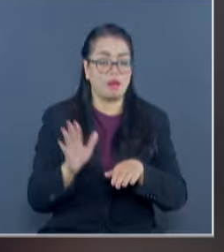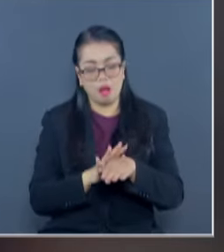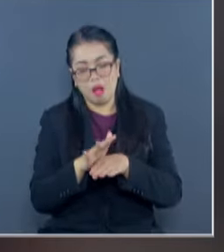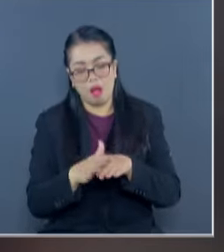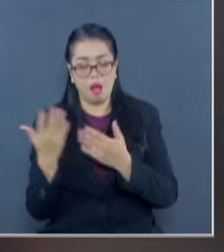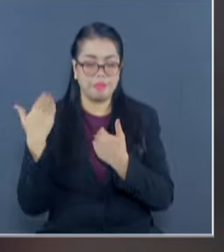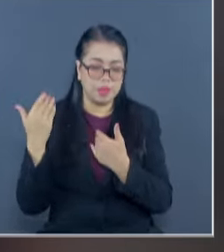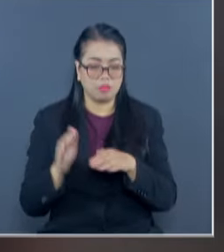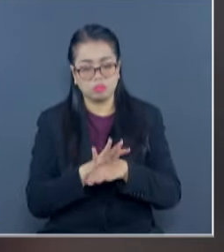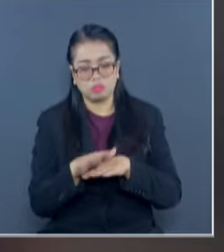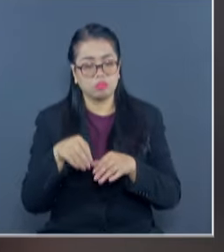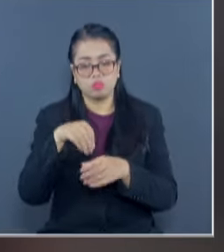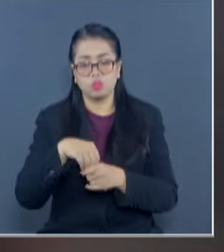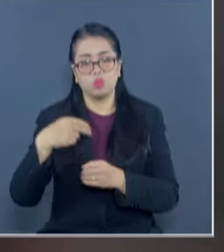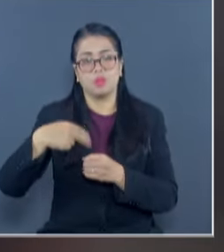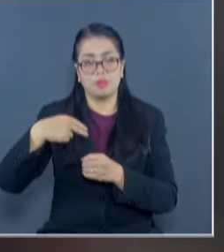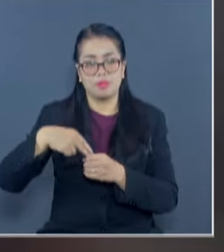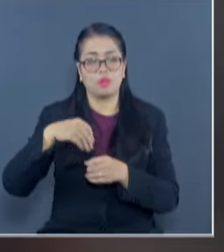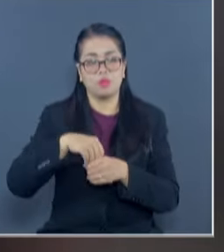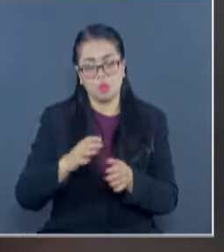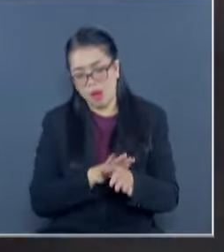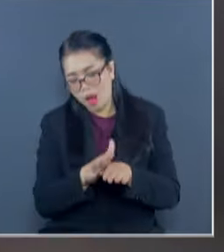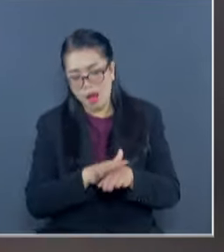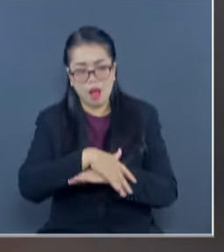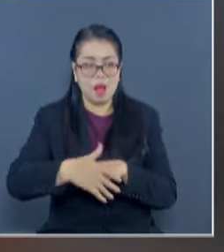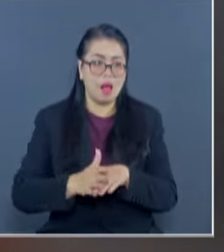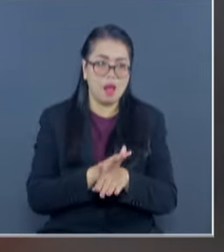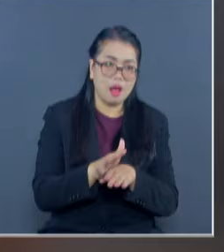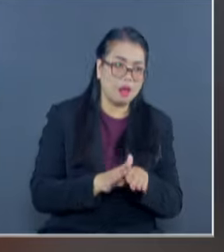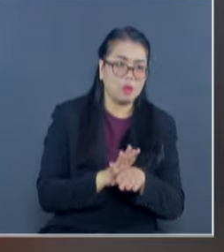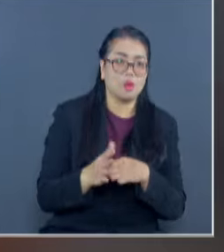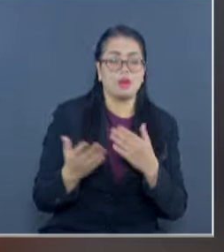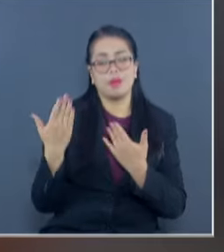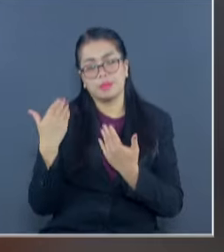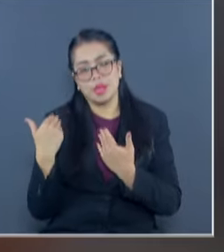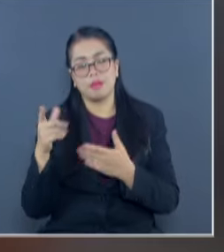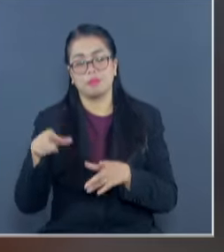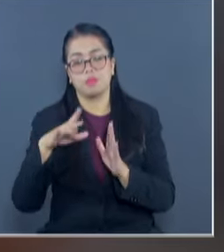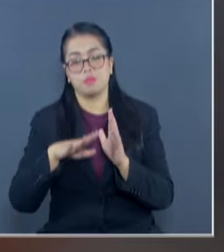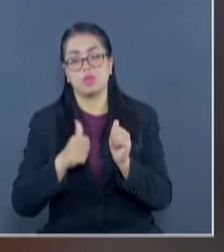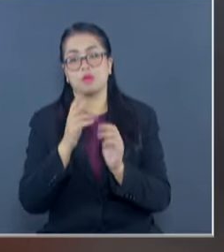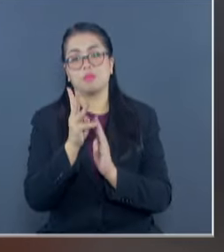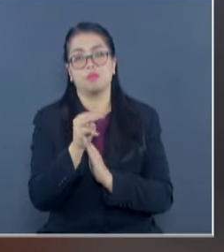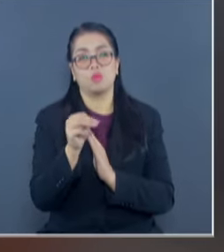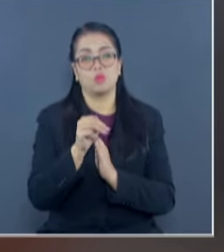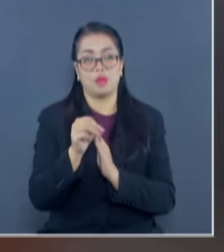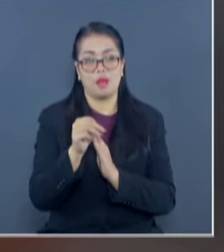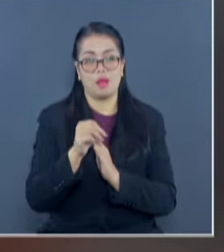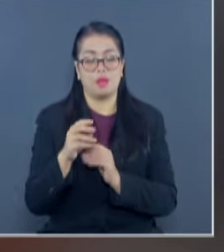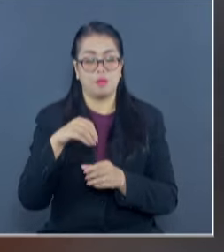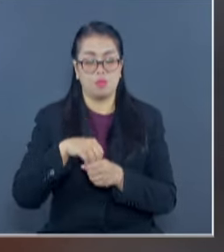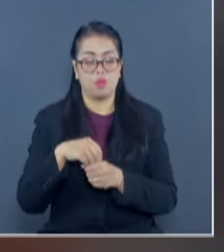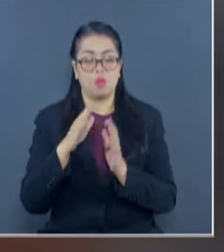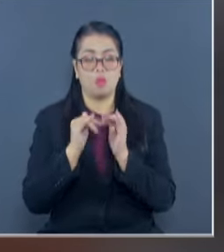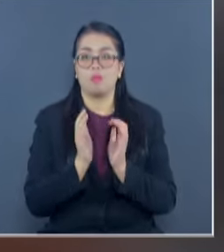าไปอาศัยครับล้างรถแล้วก็อาบน้ำภายในปั๊มน้ำมันแห่งหนึ่งครับในเมืองมุกดาหารในช่วงเข้าพรรษาโดยไม่จำวัด